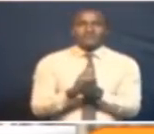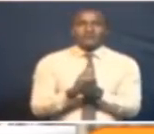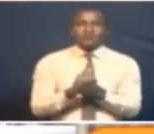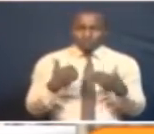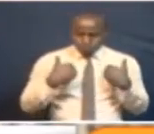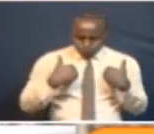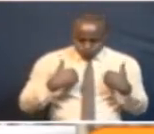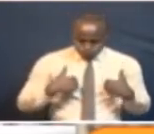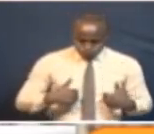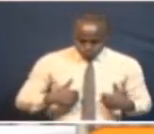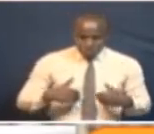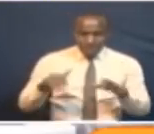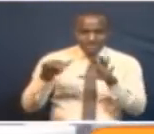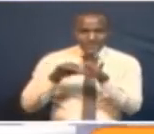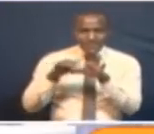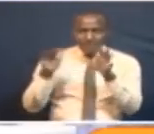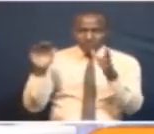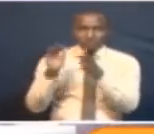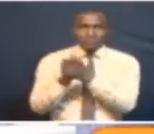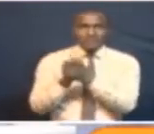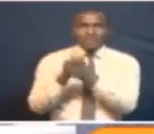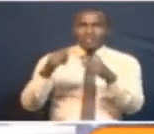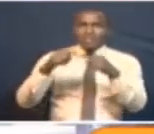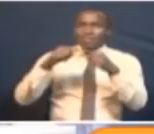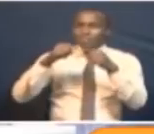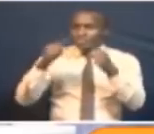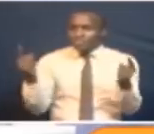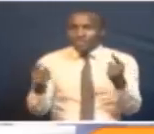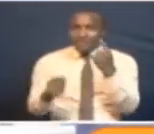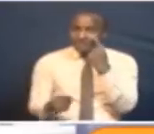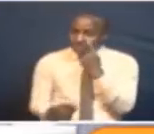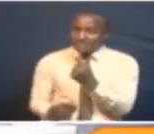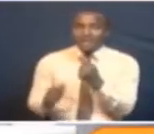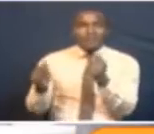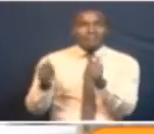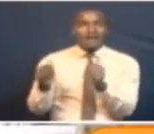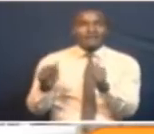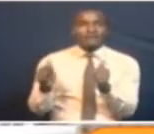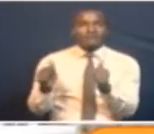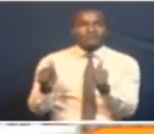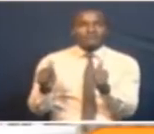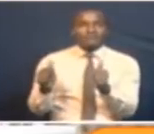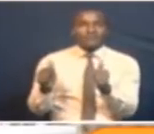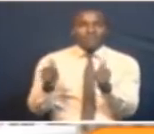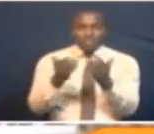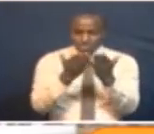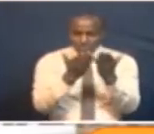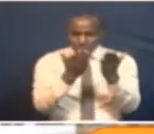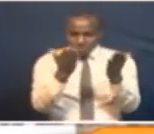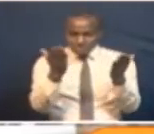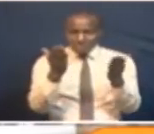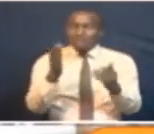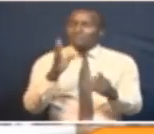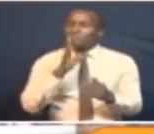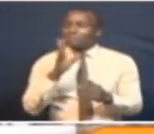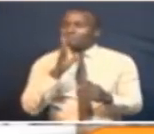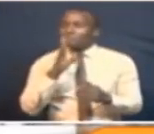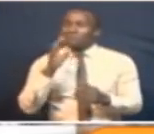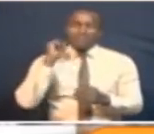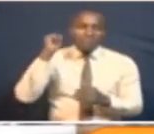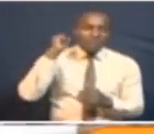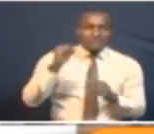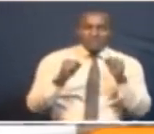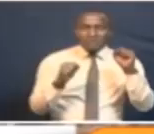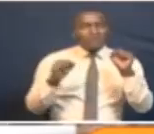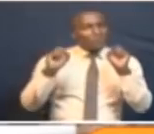hiyo Jubilee, mimi sijaona mgawanyiko. Mimi sijaona kama iko na iko wapi. Kwa wale wenye wanapenda kuongea, wacha waongee, maybe